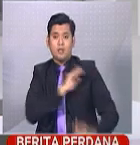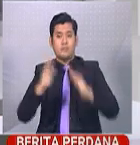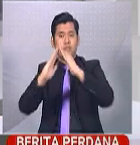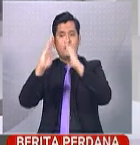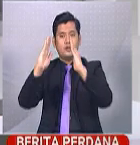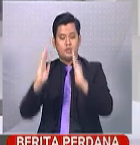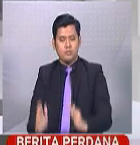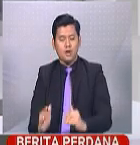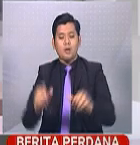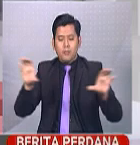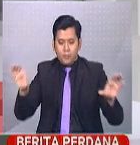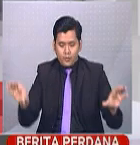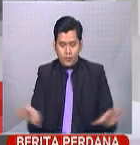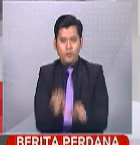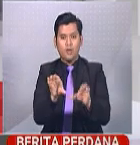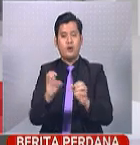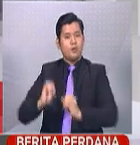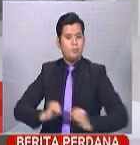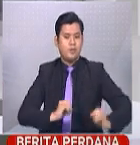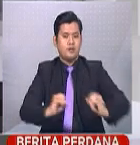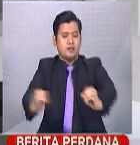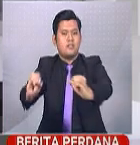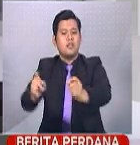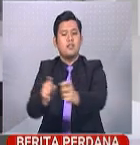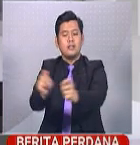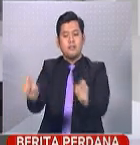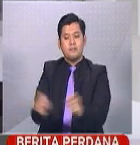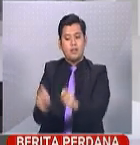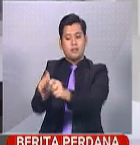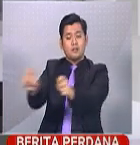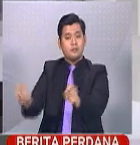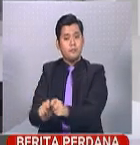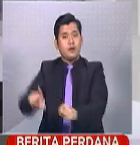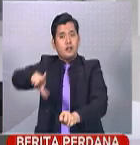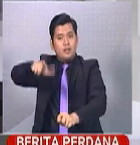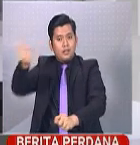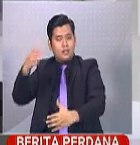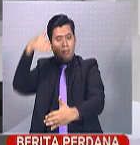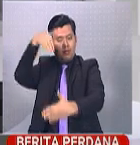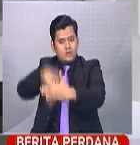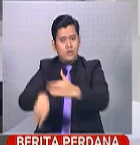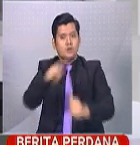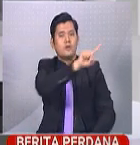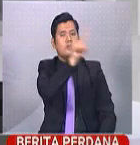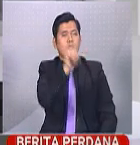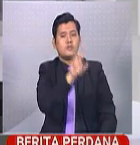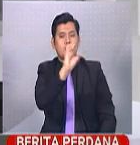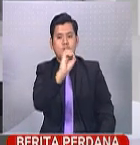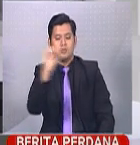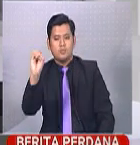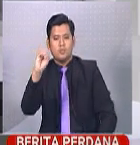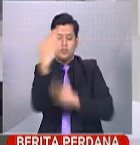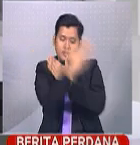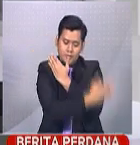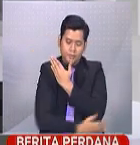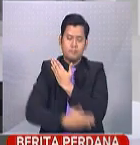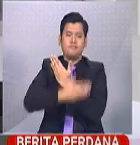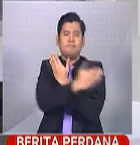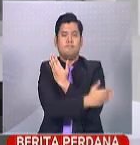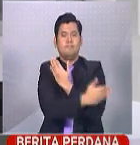Keith turut memperluas operasi itu di beberapa lokasi lain termasuk di Sun care laporan suami misalnya